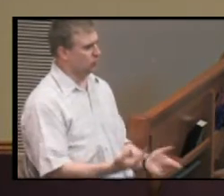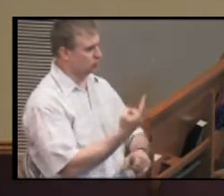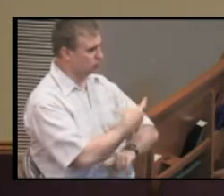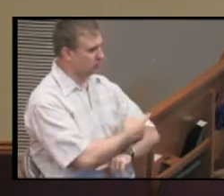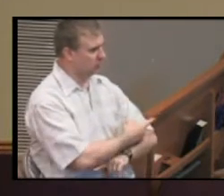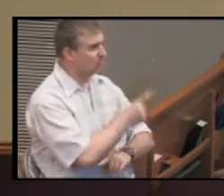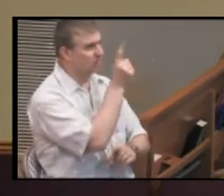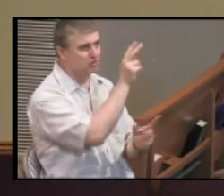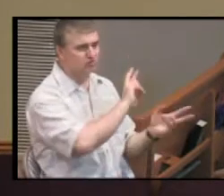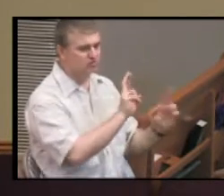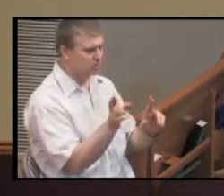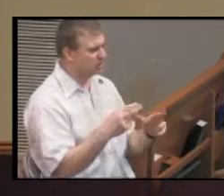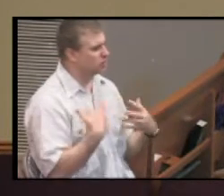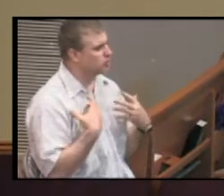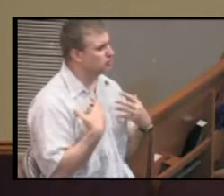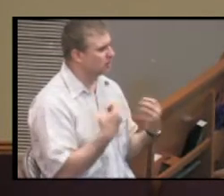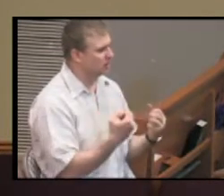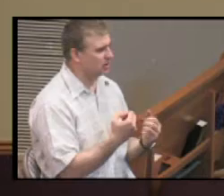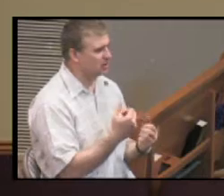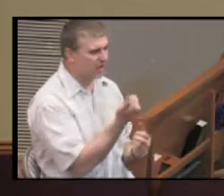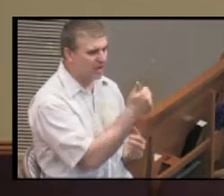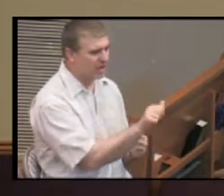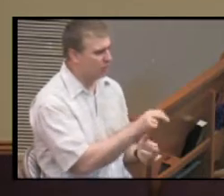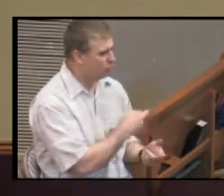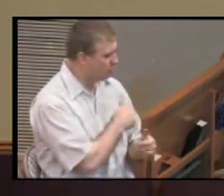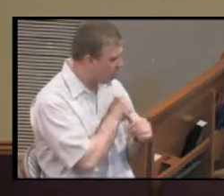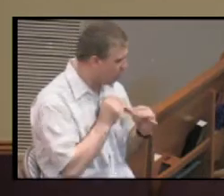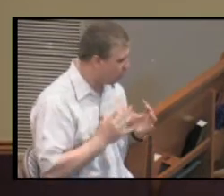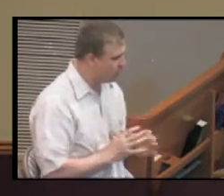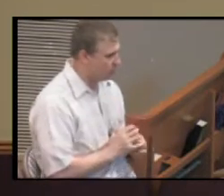исцелить каждое сердце, наполнить Духом Святым,